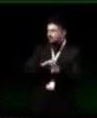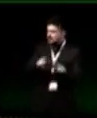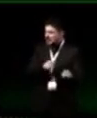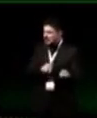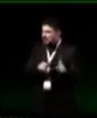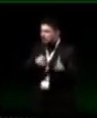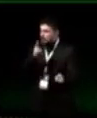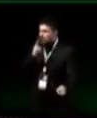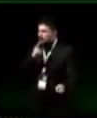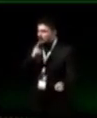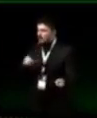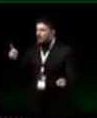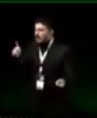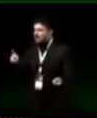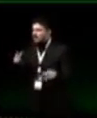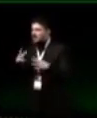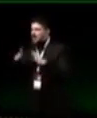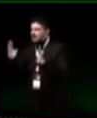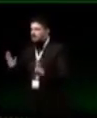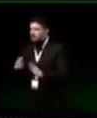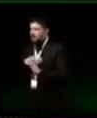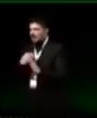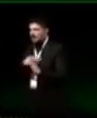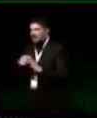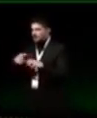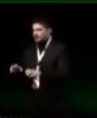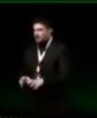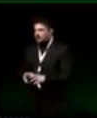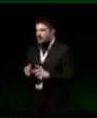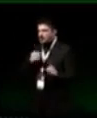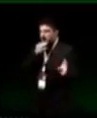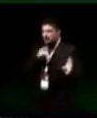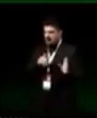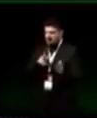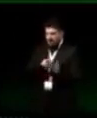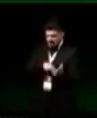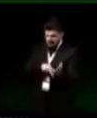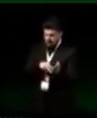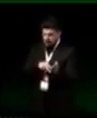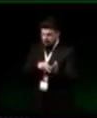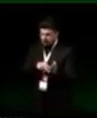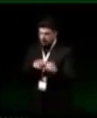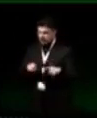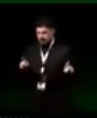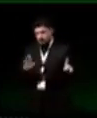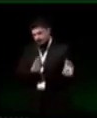Bianca. Poi la capacità di saperle leggere è un'altra storia. Ma